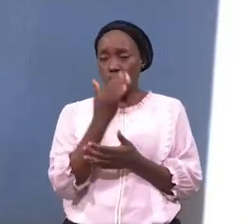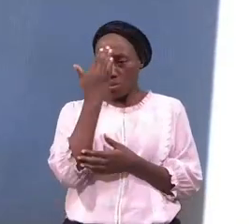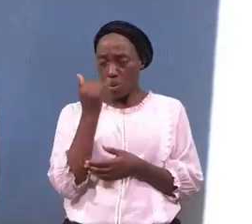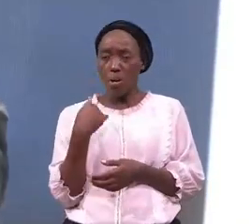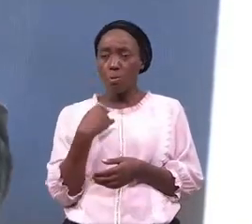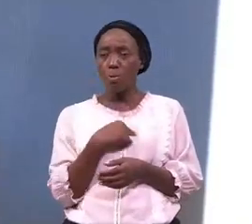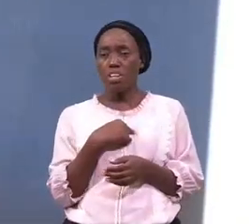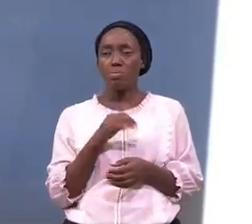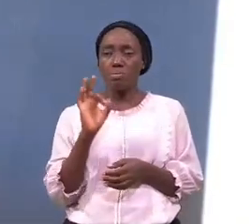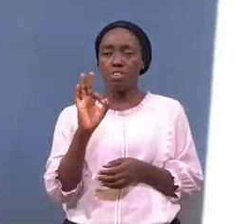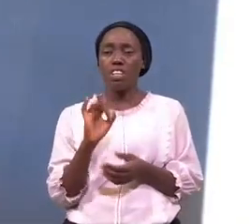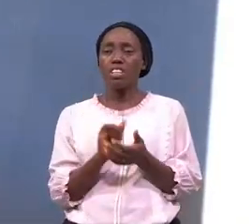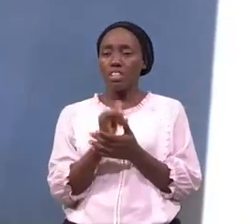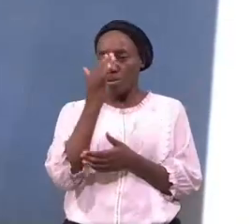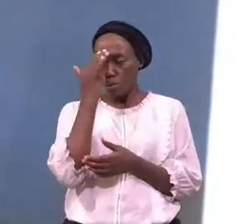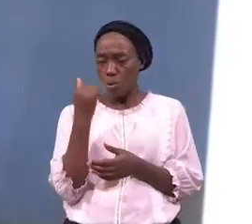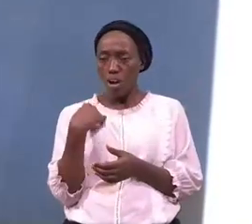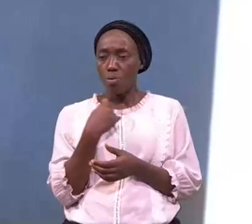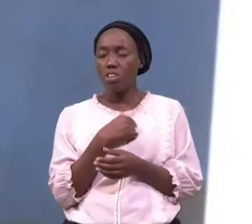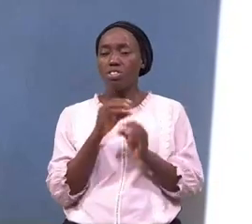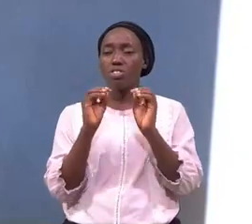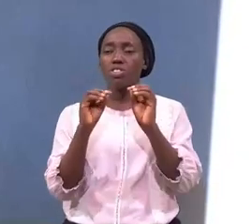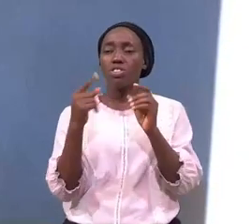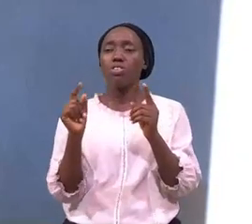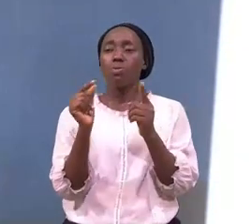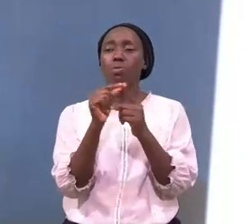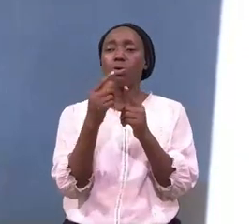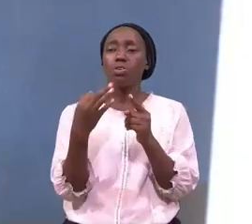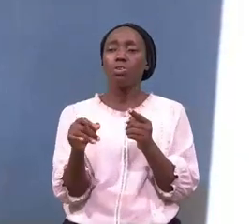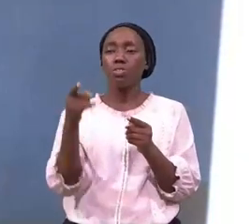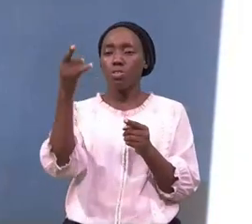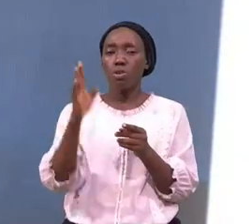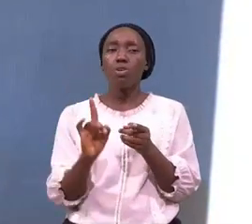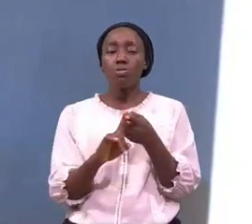C'est pourquoi nous révélons la parole de Dieu, la pensée de Dieu. Pour ouvrir leurs yeux.